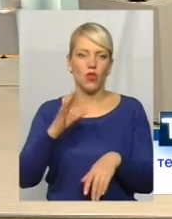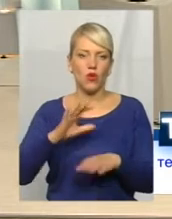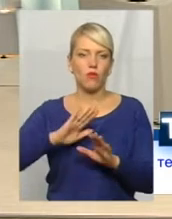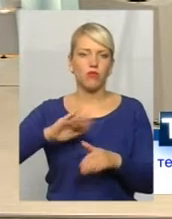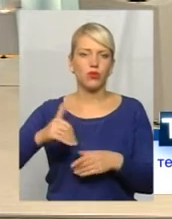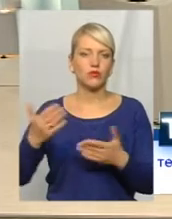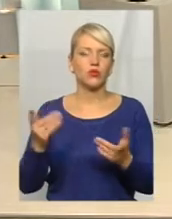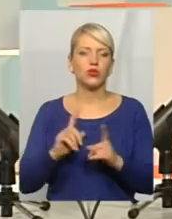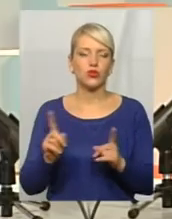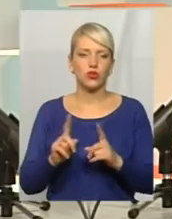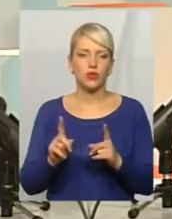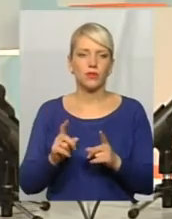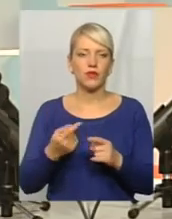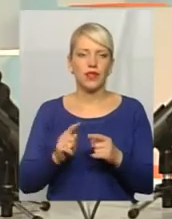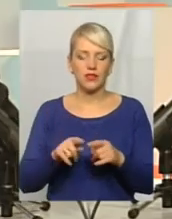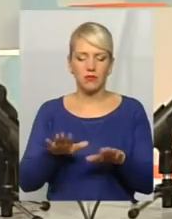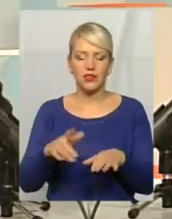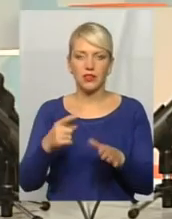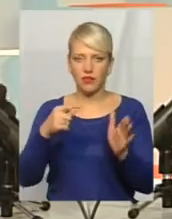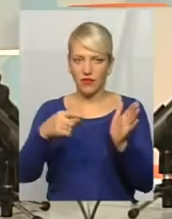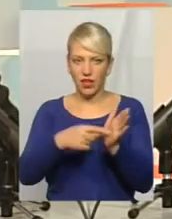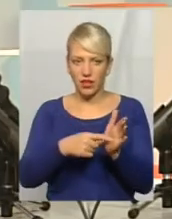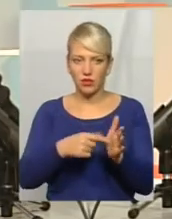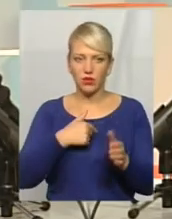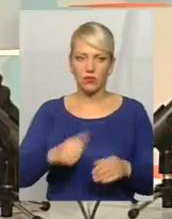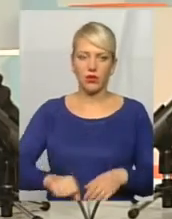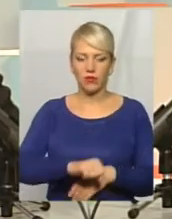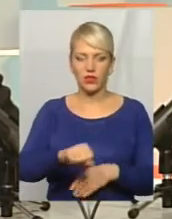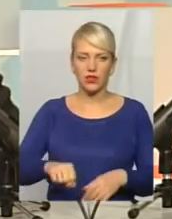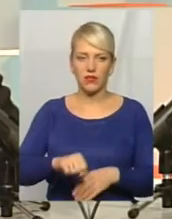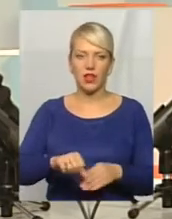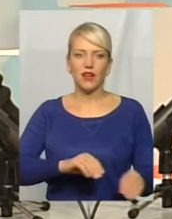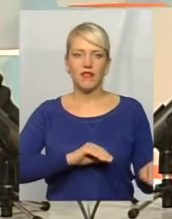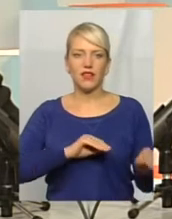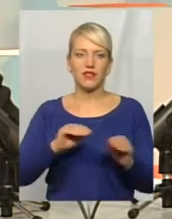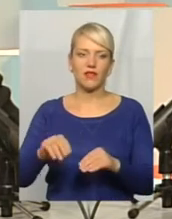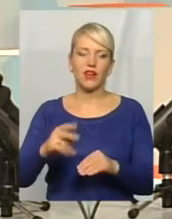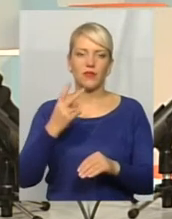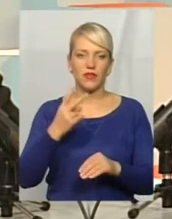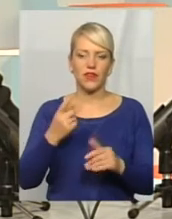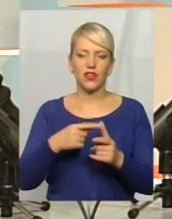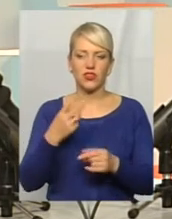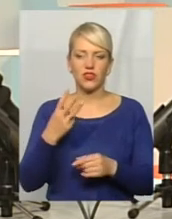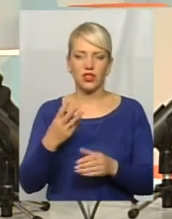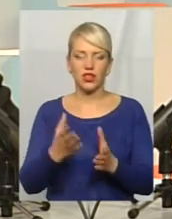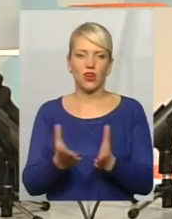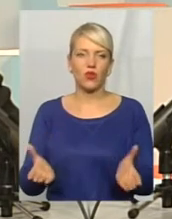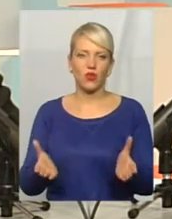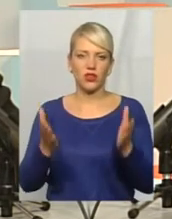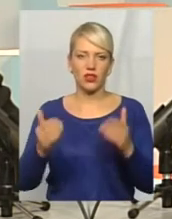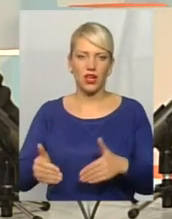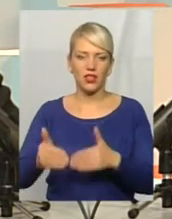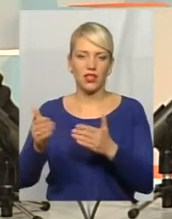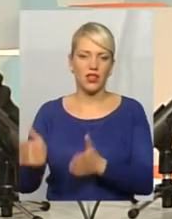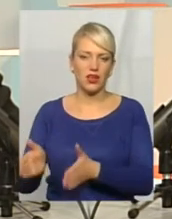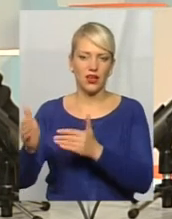яка процедура? Ми на те місце, де вони вказують, не бетонуємо, не асфальтуємо, виставляємо 2 чи 3 контейнера для того, щоб подивитися, як воно